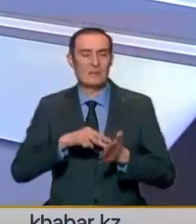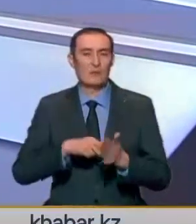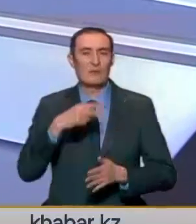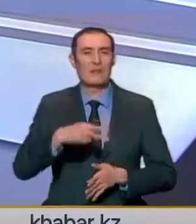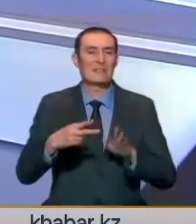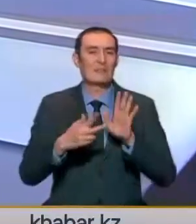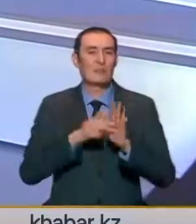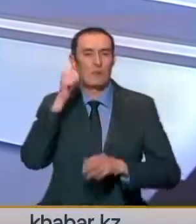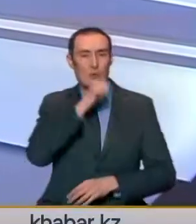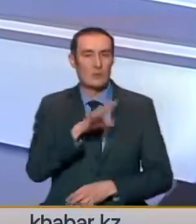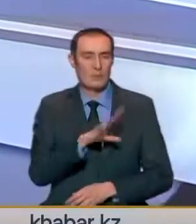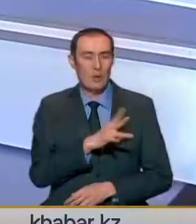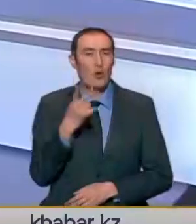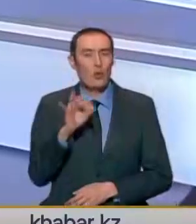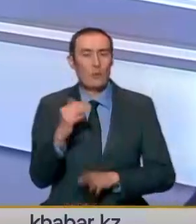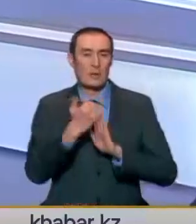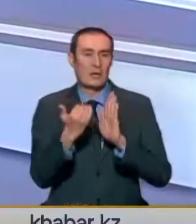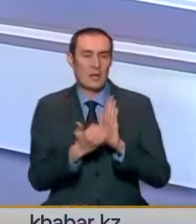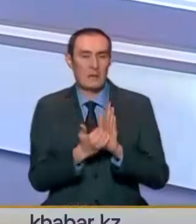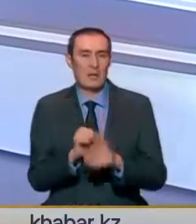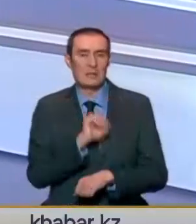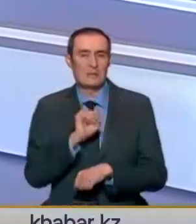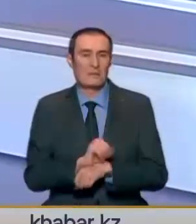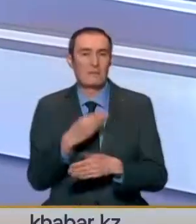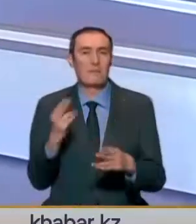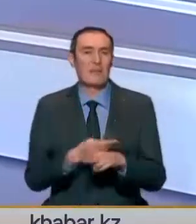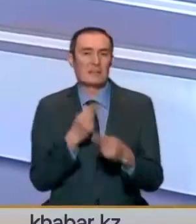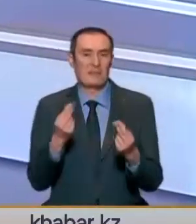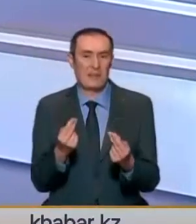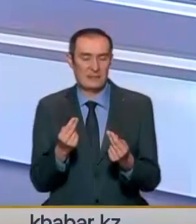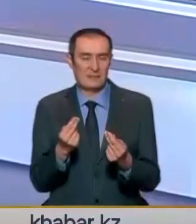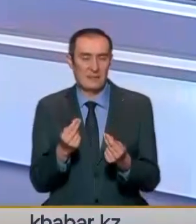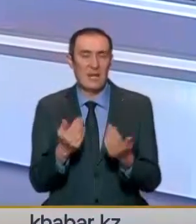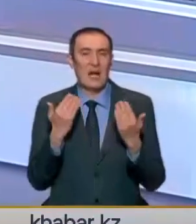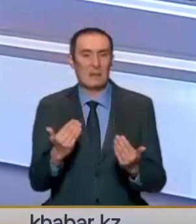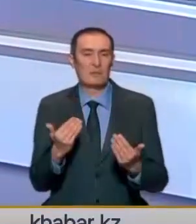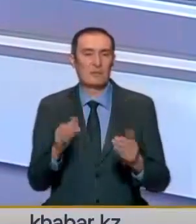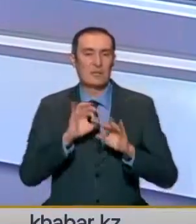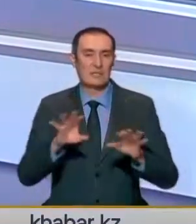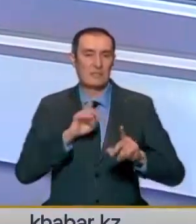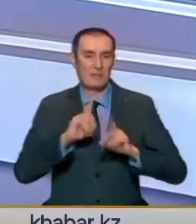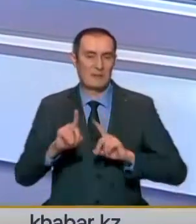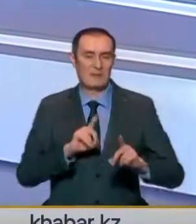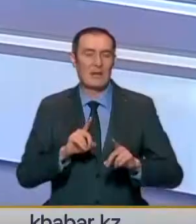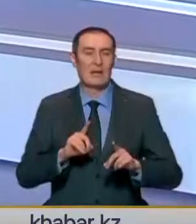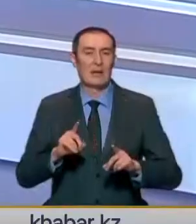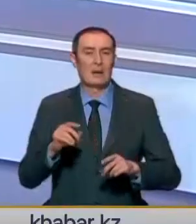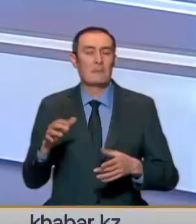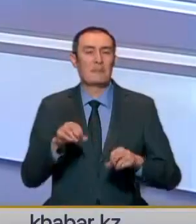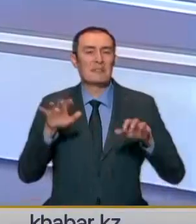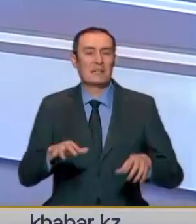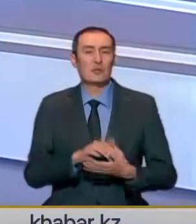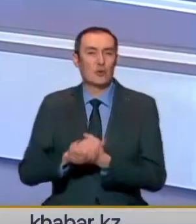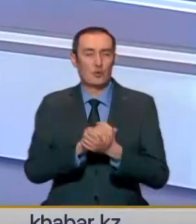до 2028 года. Однако пока программа осталась без финансирования. Об этом сегодня на заседании правительства заявил